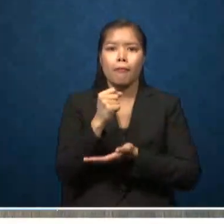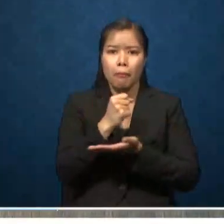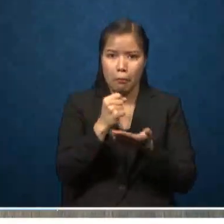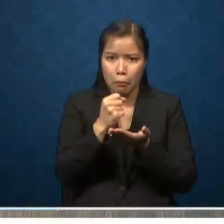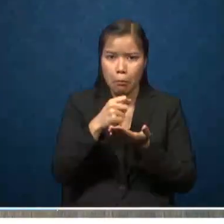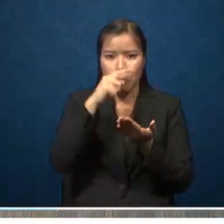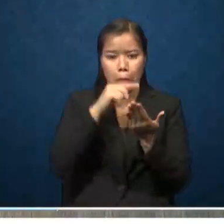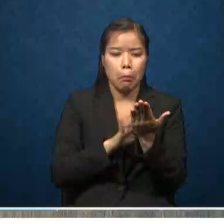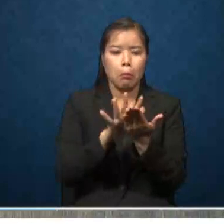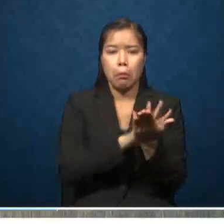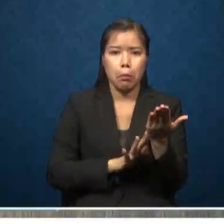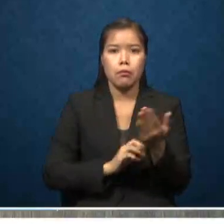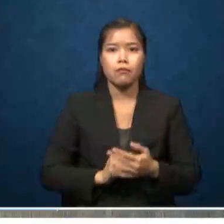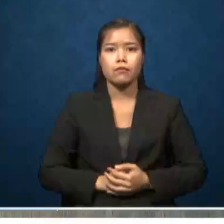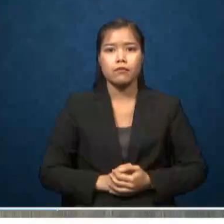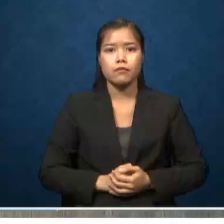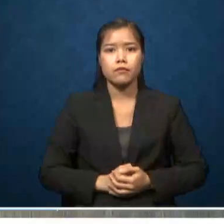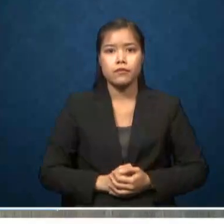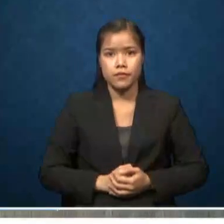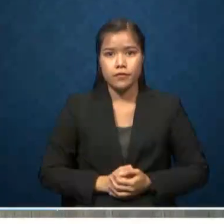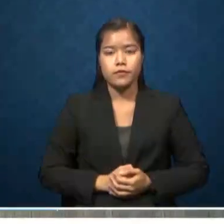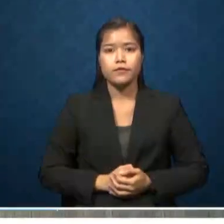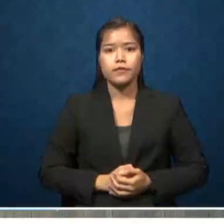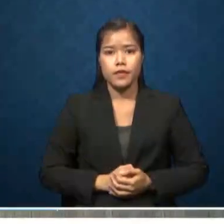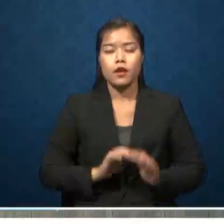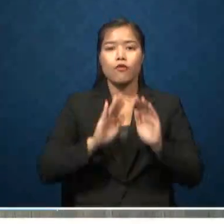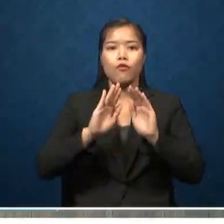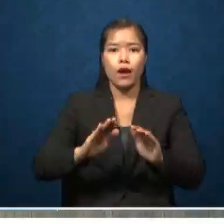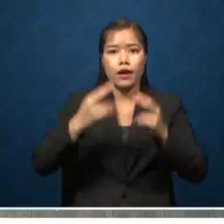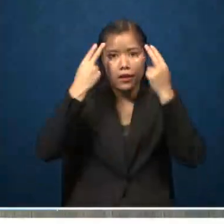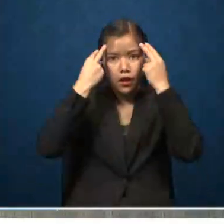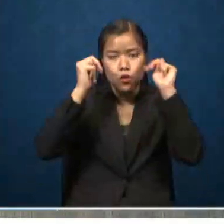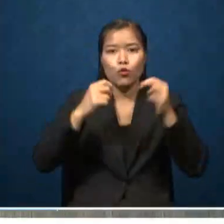มีความมั่นใจท่านประธานฝากถึงนายกให้ดูแลในเรื่องนี้กราบขอบพระคุณท่านประธานครับ